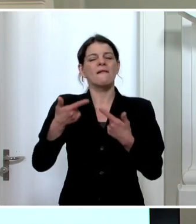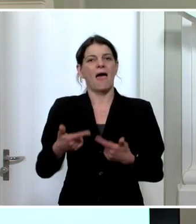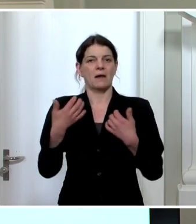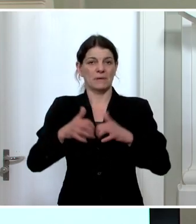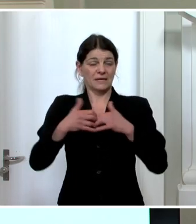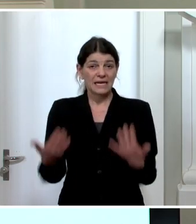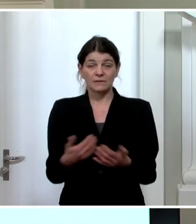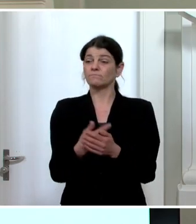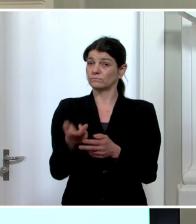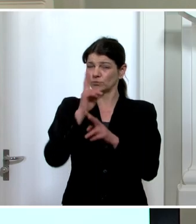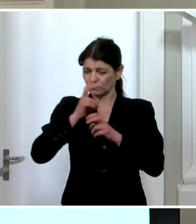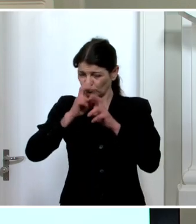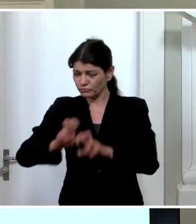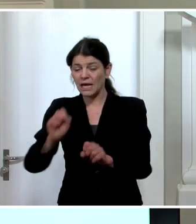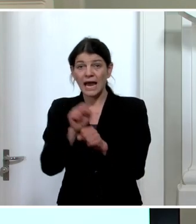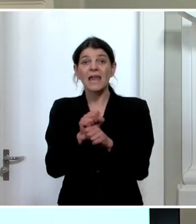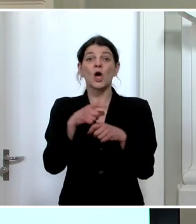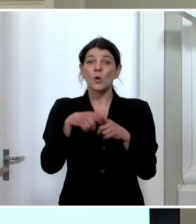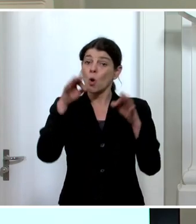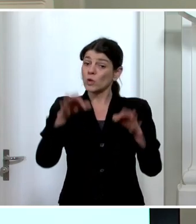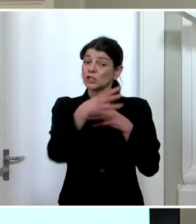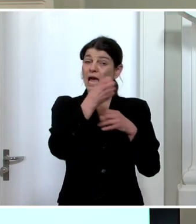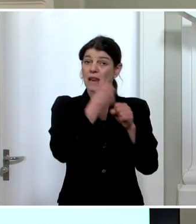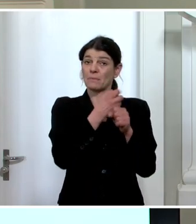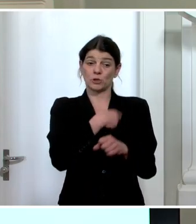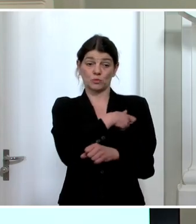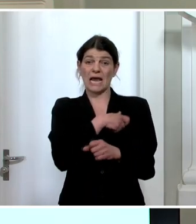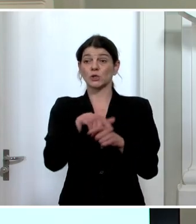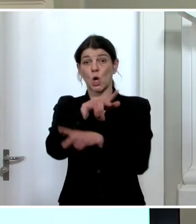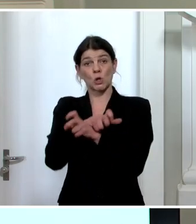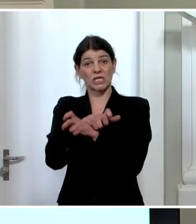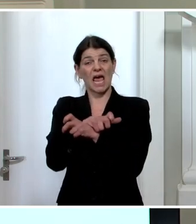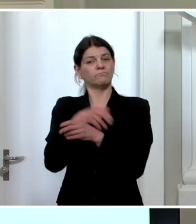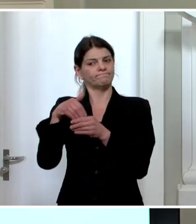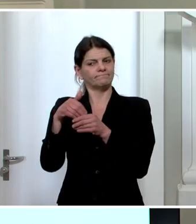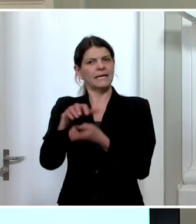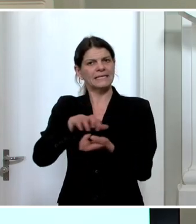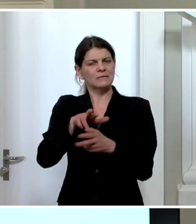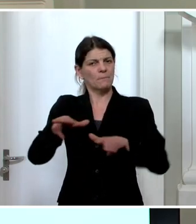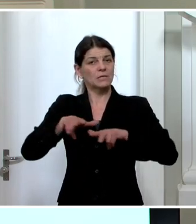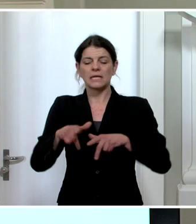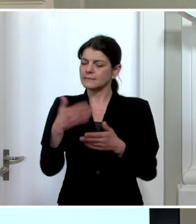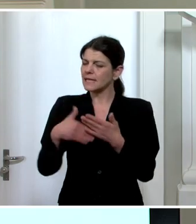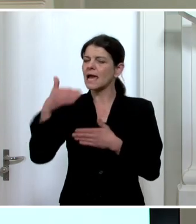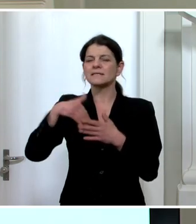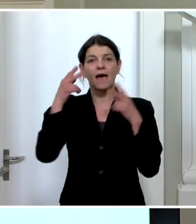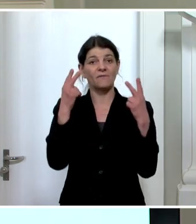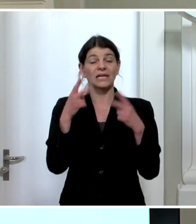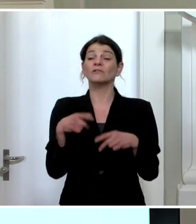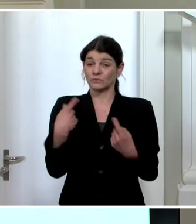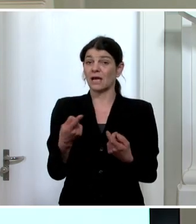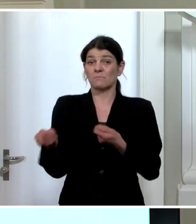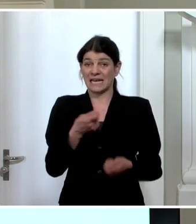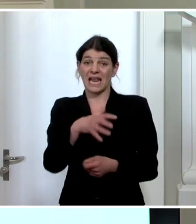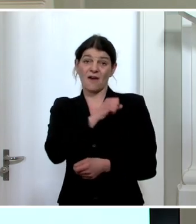Eine funktionierende Zusammenarbeit mit der Schweiz und Österreich im Rahmen des Krisenmanagements ist ein wesentlicher Erfolgsfaktor